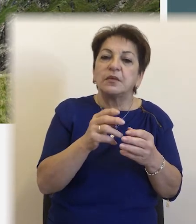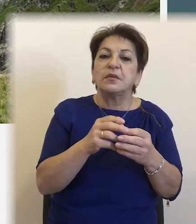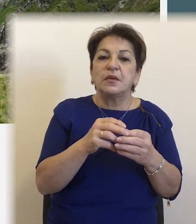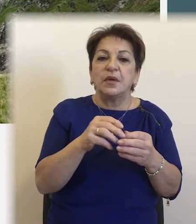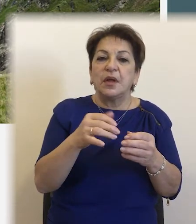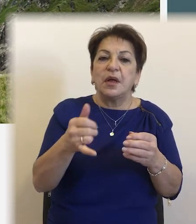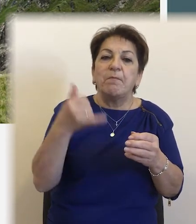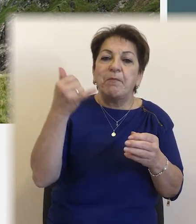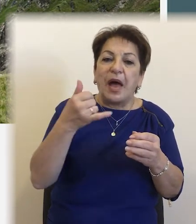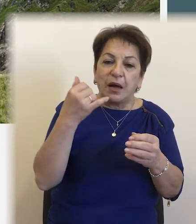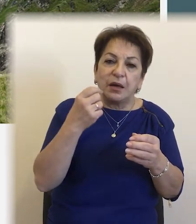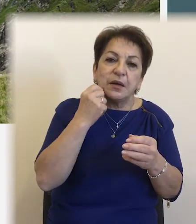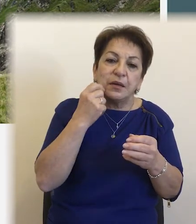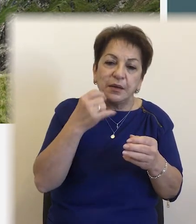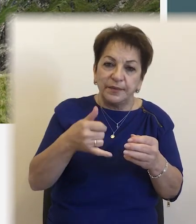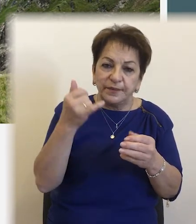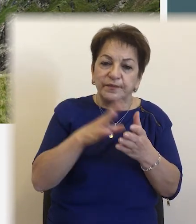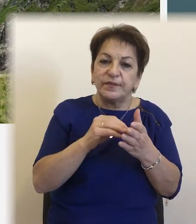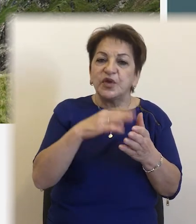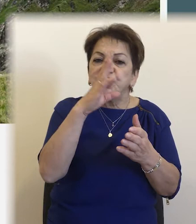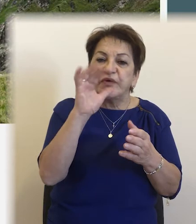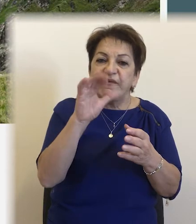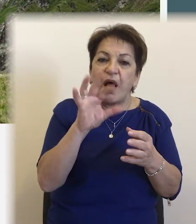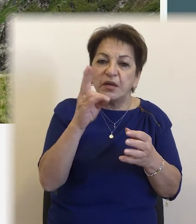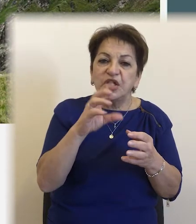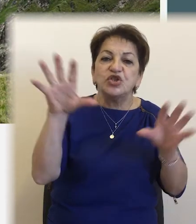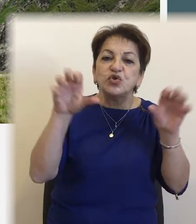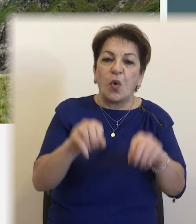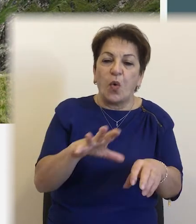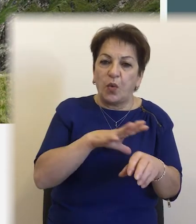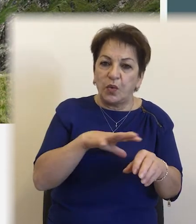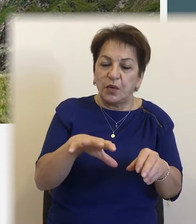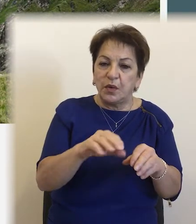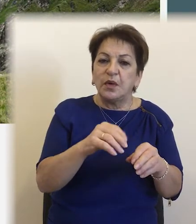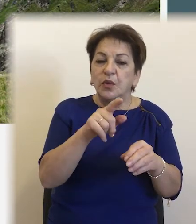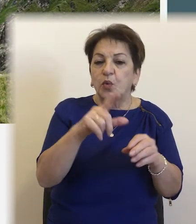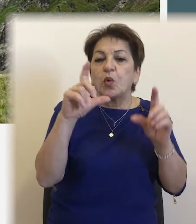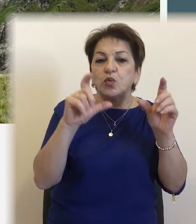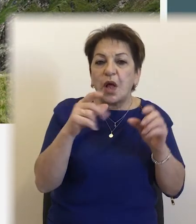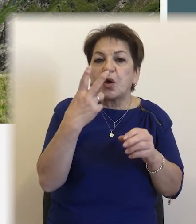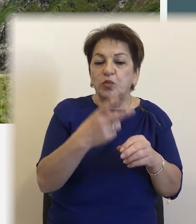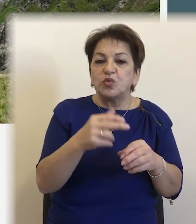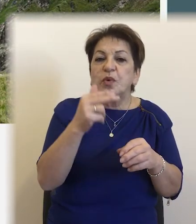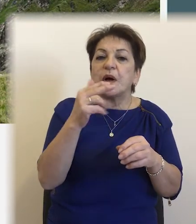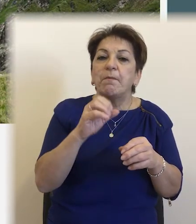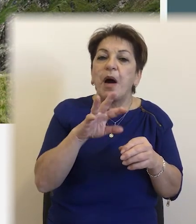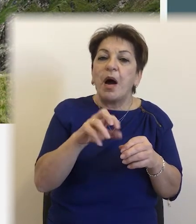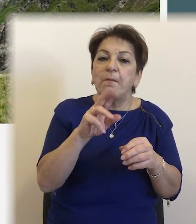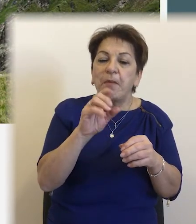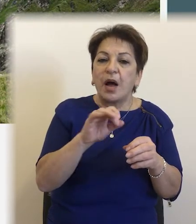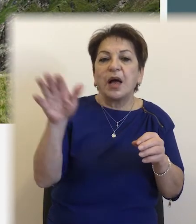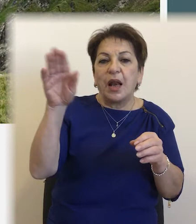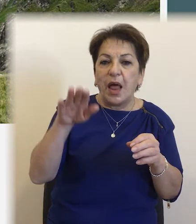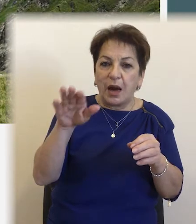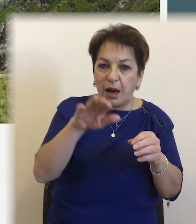լերան հանքավայրում է, և մեղրին մասնավորապես շվանիցորի հատվածը։ Այժմ լուսանակարում տուք տեսնում եք պամբակի